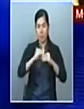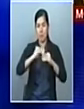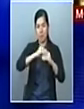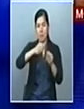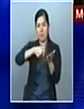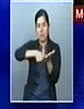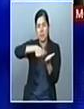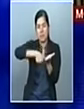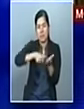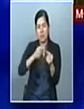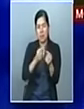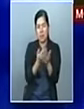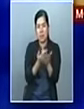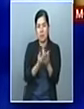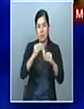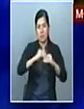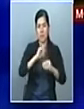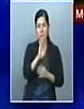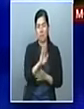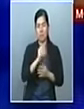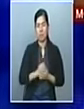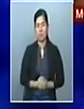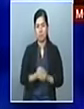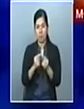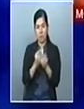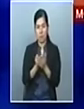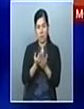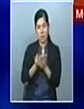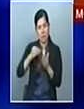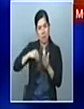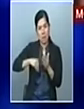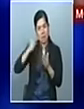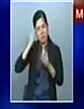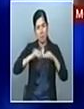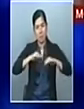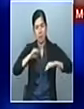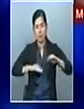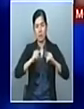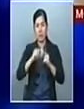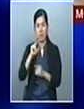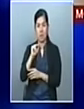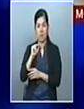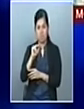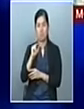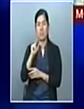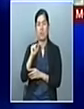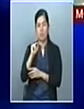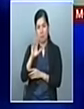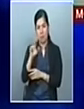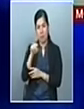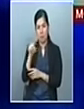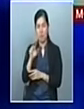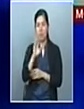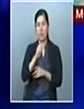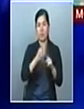ายๆภาษีมูลค่าเพิ่มนะครับทำให้ในแง่ของกำไรครึ่งปีแรกเนี่ยคิดเป็นเพียงแค่ 35% ของคาดการกำไรทั้งปีของเรานะครับดังนั้นเราก็